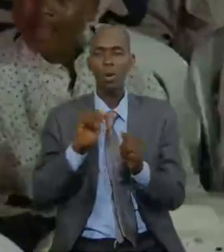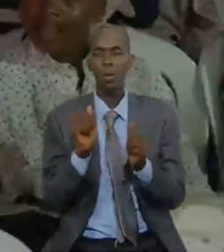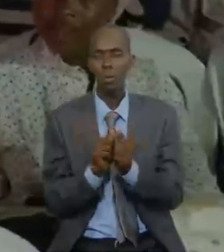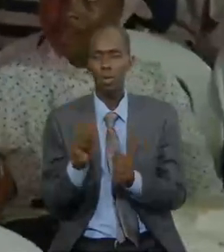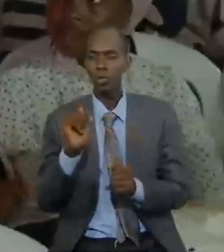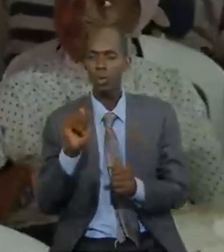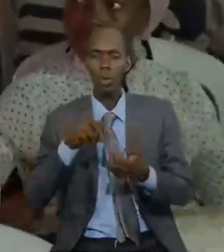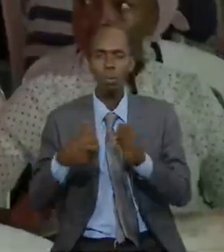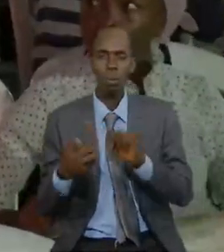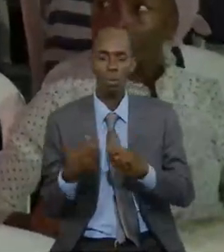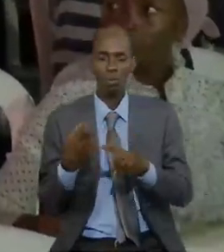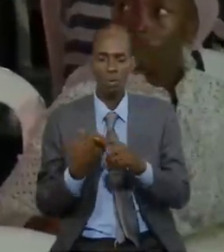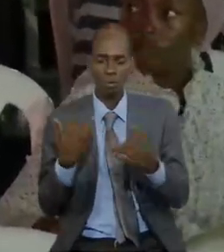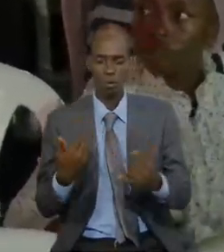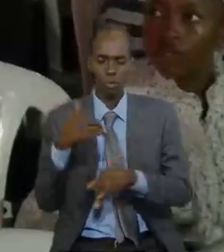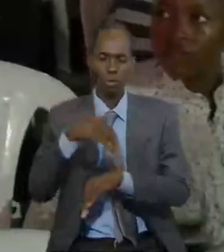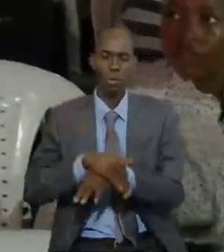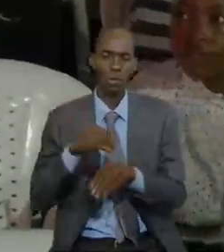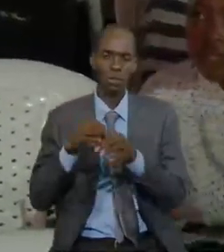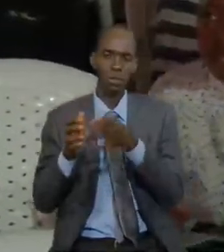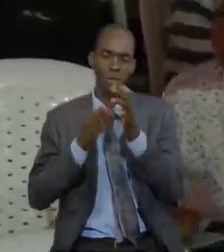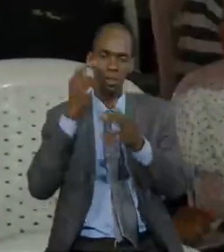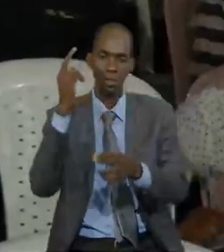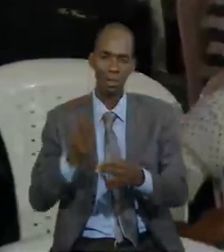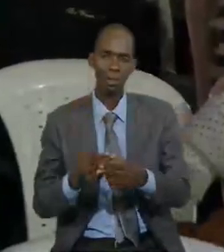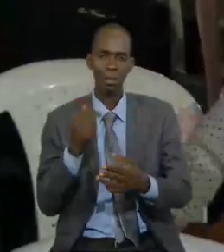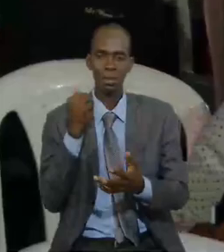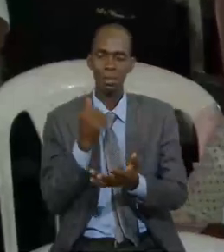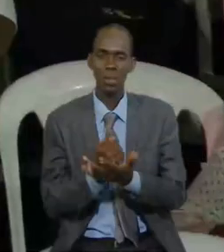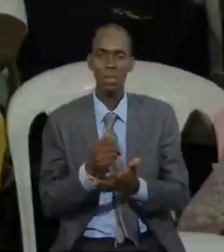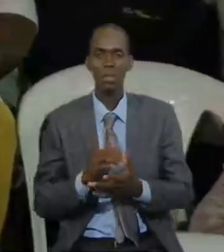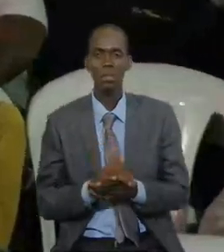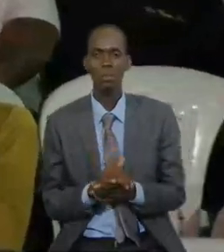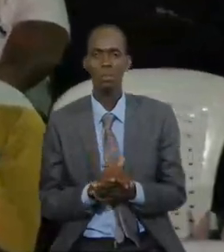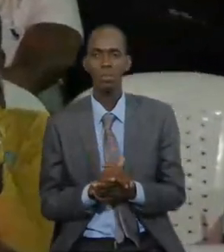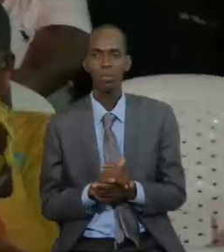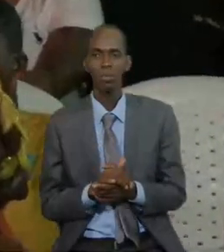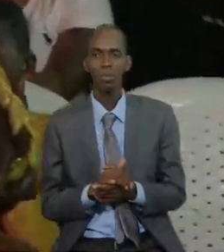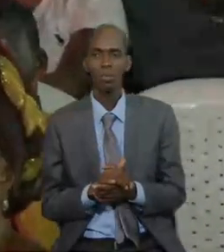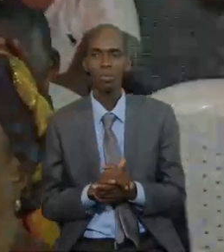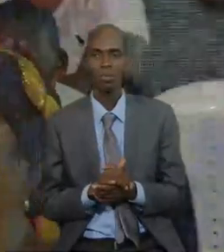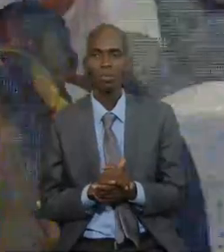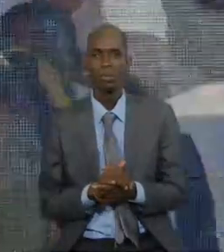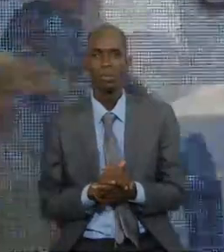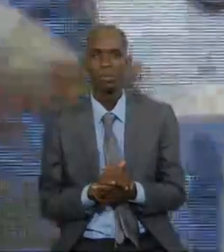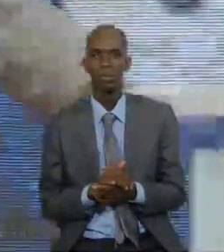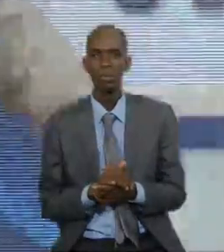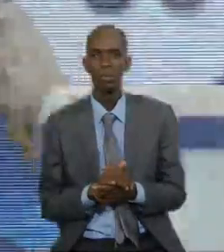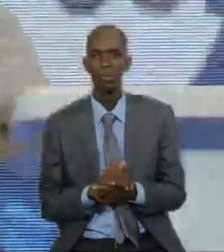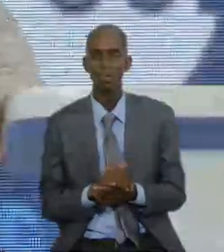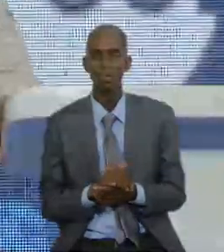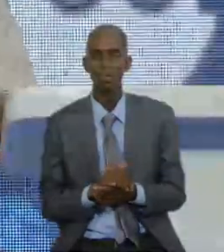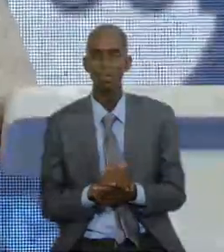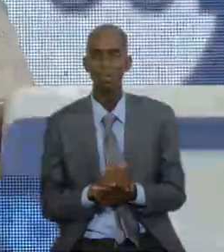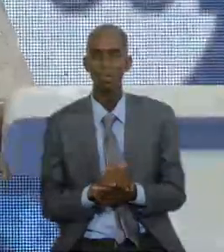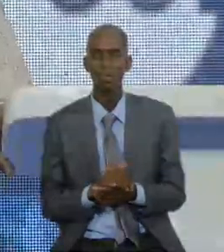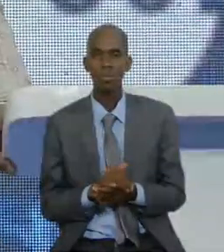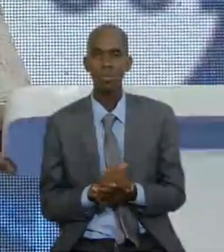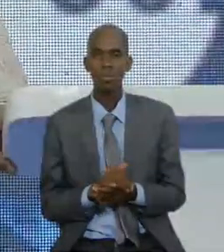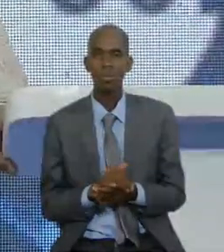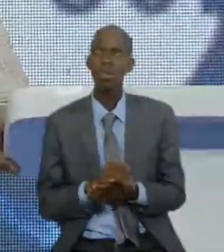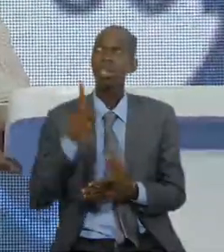tu as envie de te mettre à l'aise tu as envie d'uriner mais rien ne sort tu as des douleurs je ne veux plus avoir cette douleur